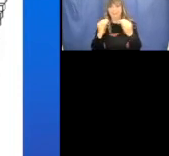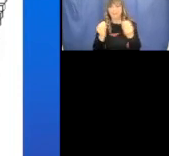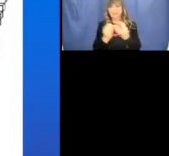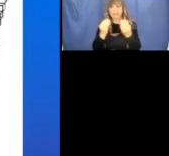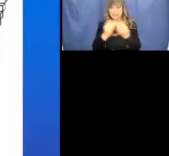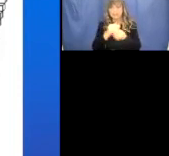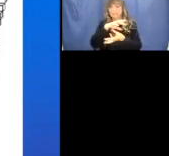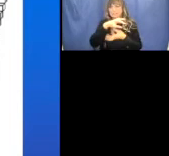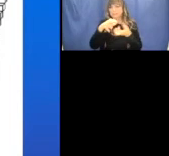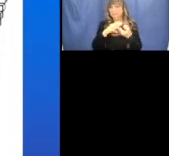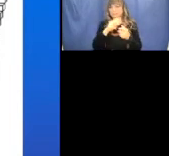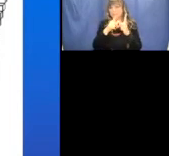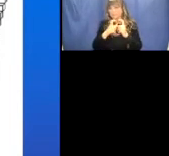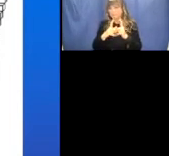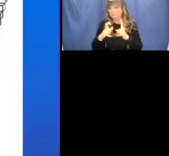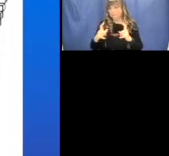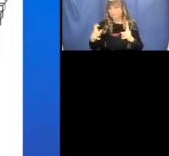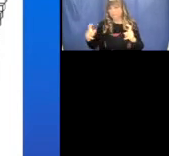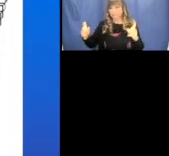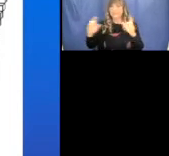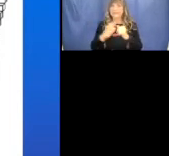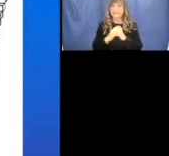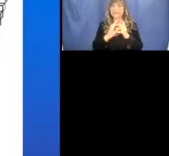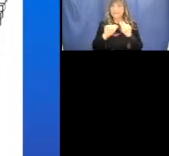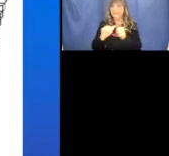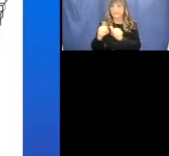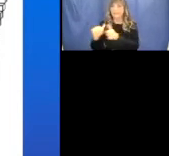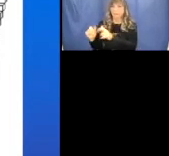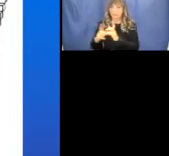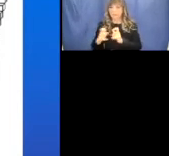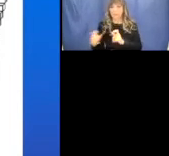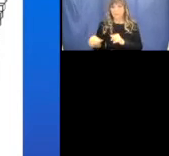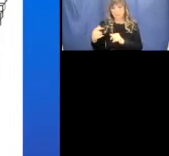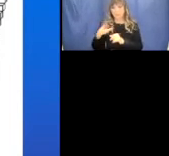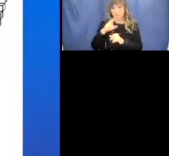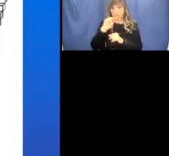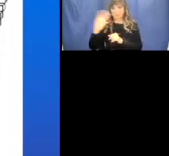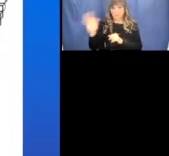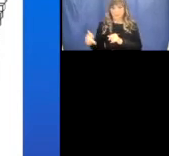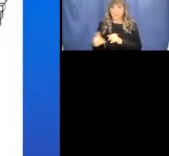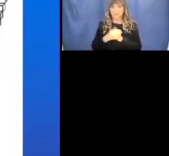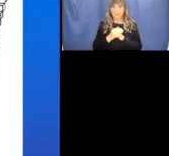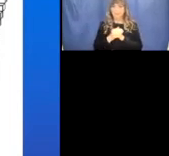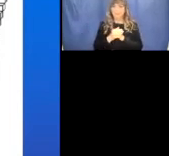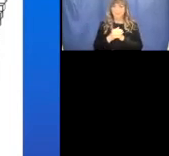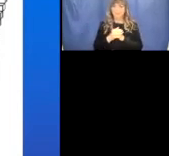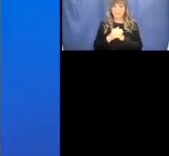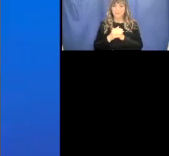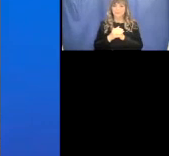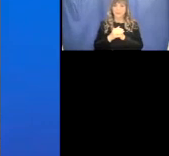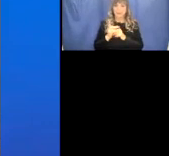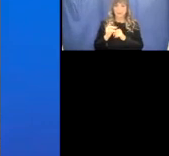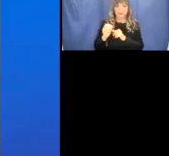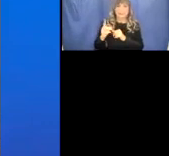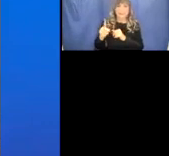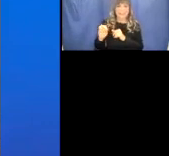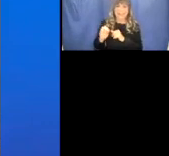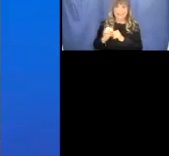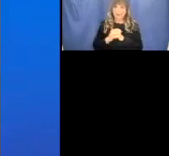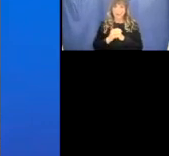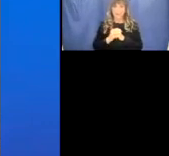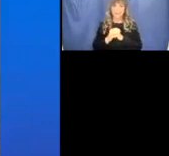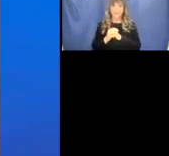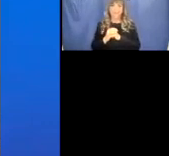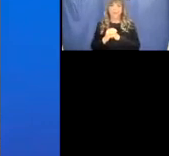pentagono deciderò di cui magari parliamo componendo più avanti ecco